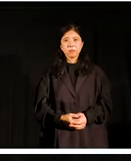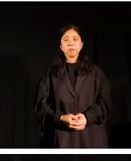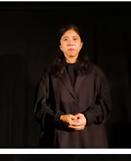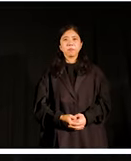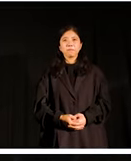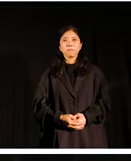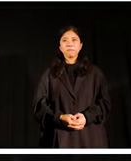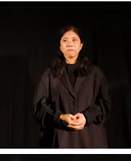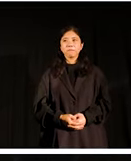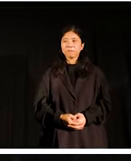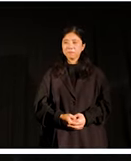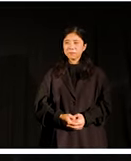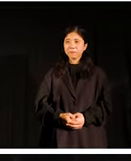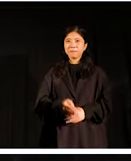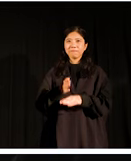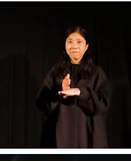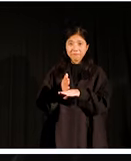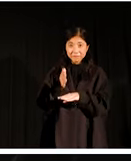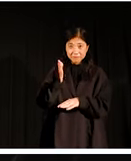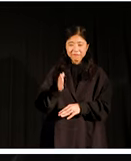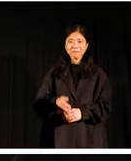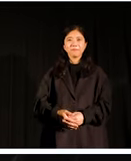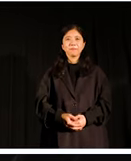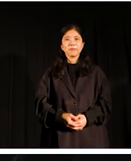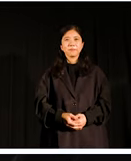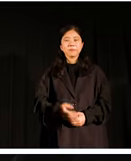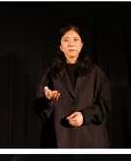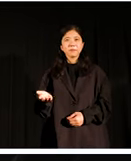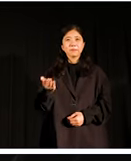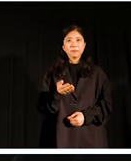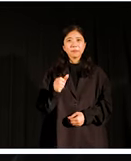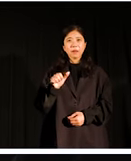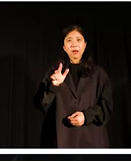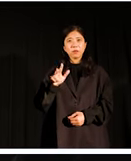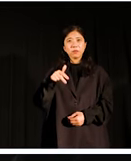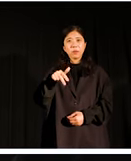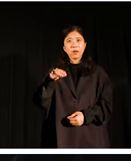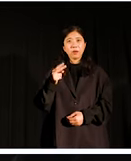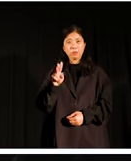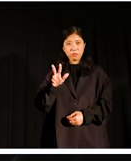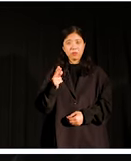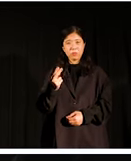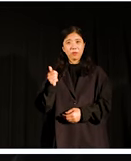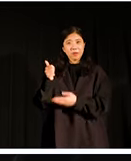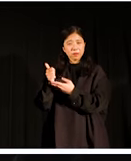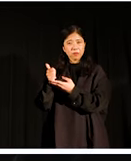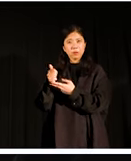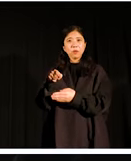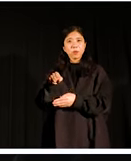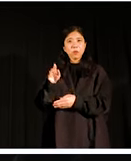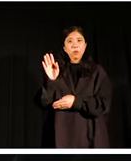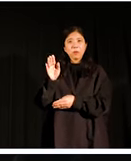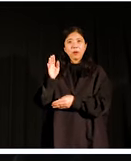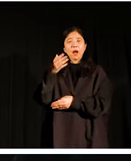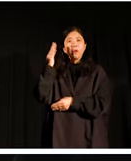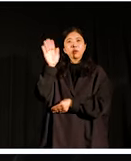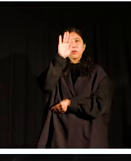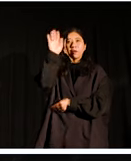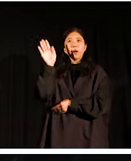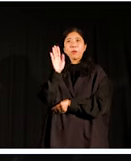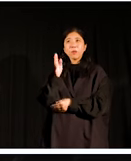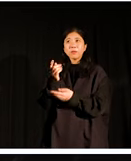はいありがとうございます続いてはアルベルトさんにえこの青い空を君にのディアマンテスの